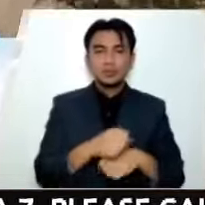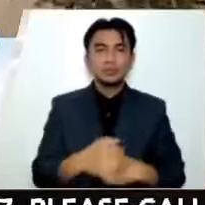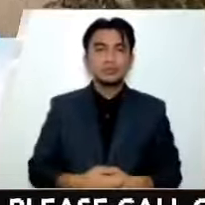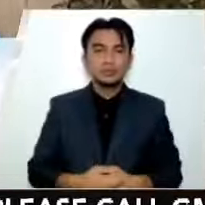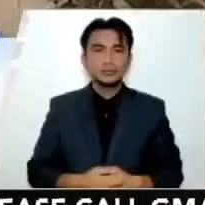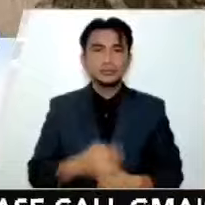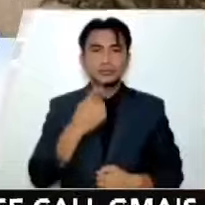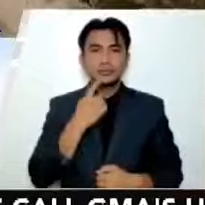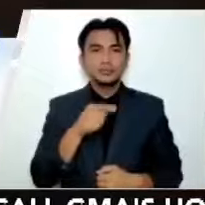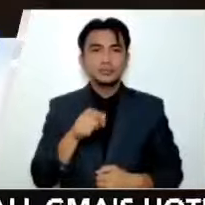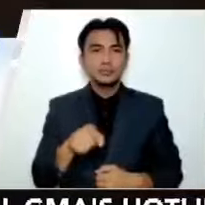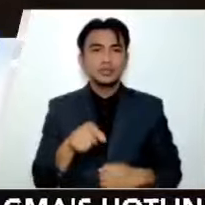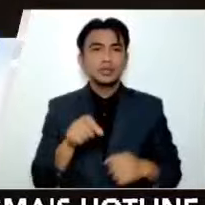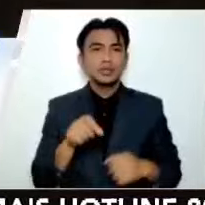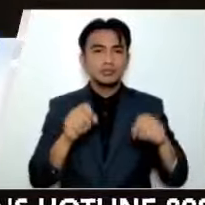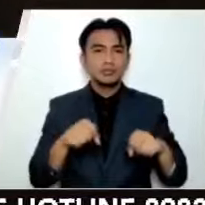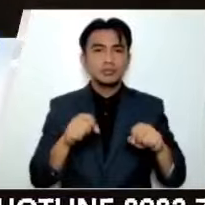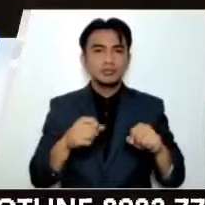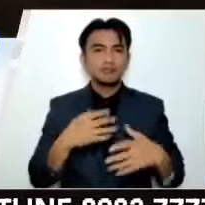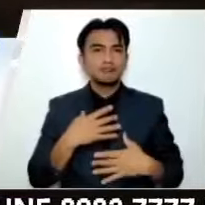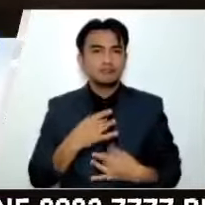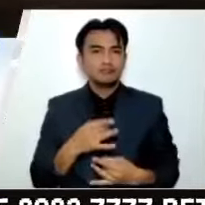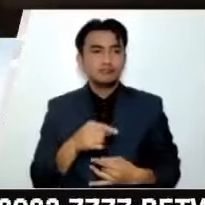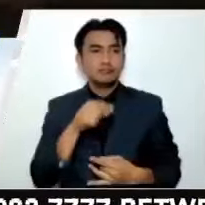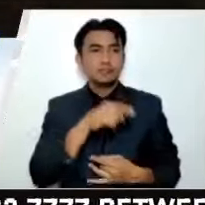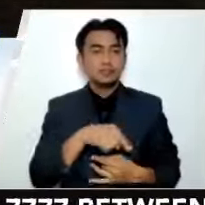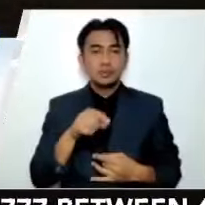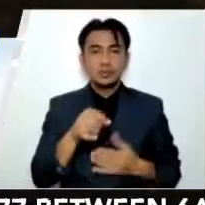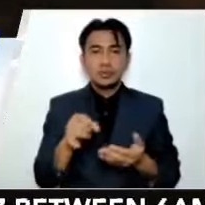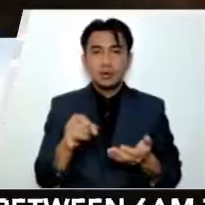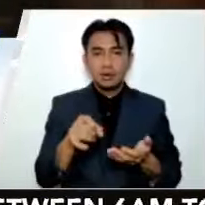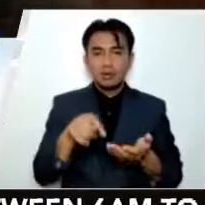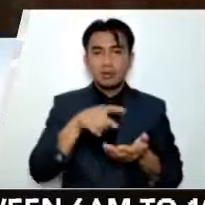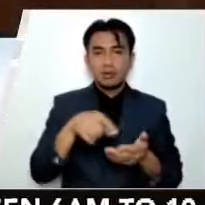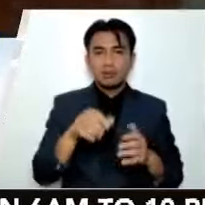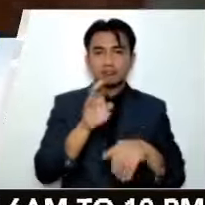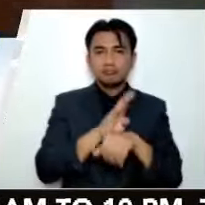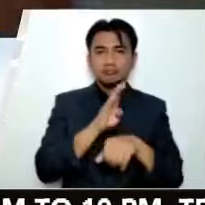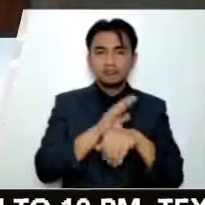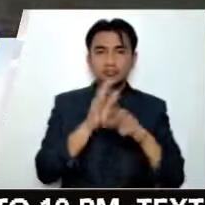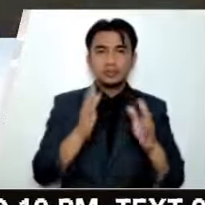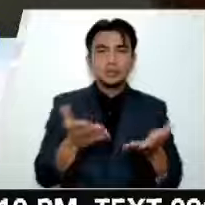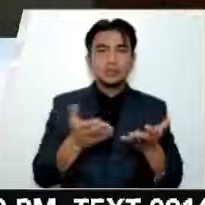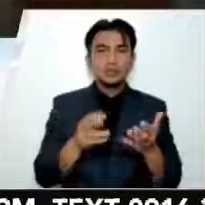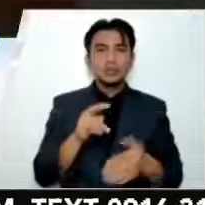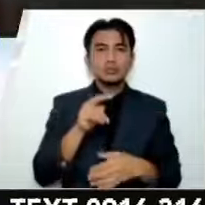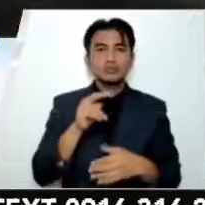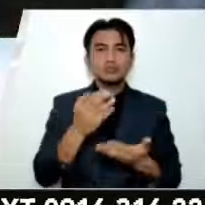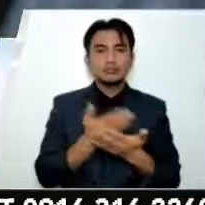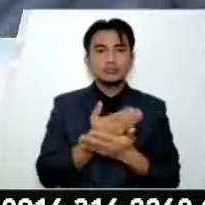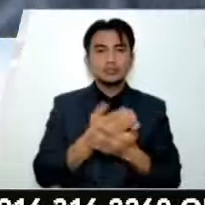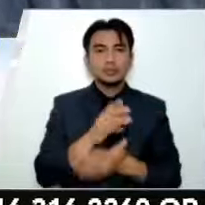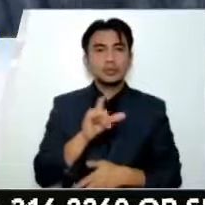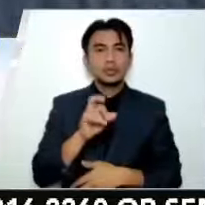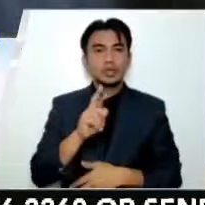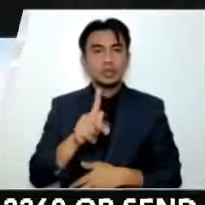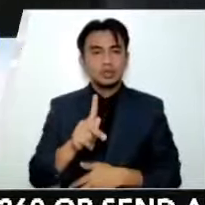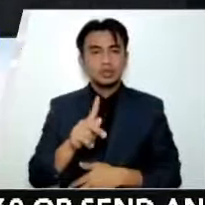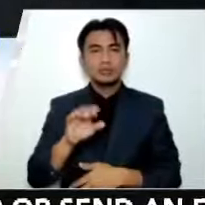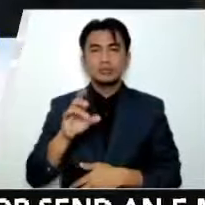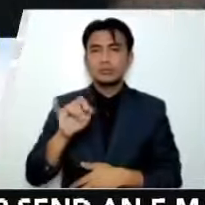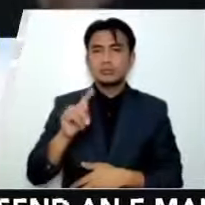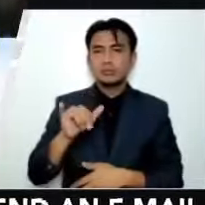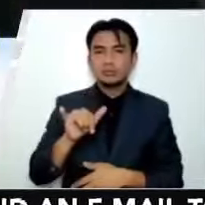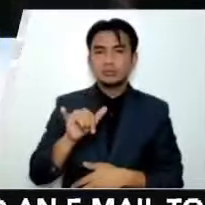posibleng magka-interes ang mga negosyanteng Singaporean sa New Clark City. Nakipagkita rin ang Pangulo kay dating Prime Minister